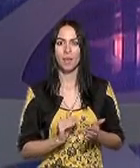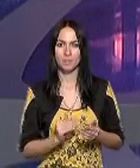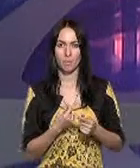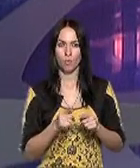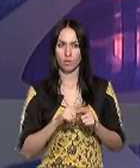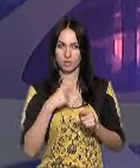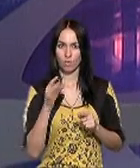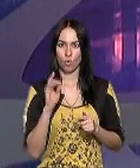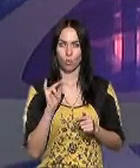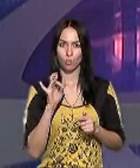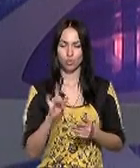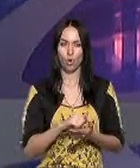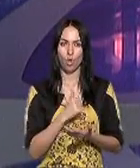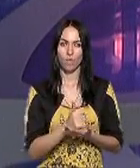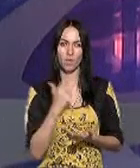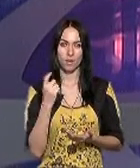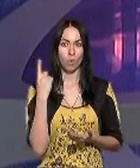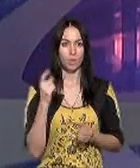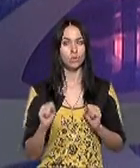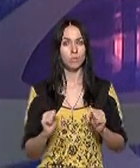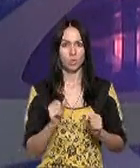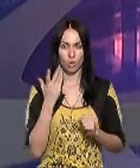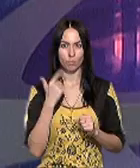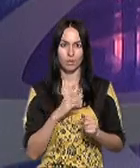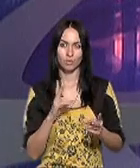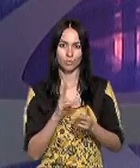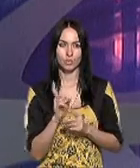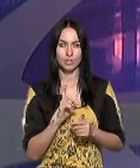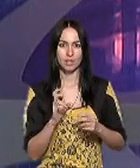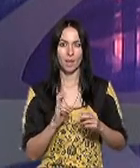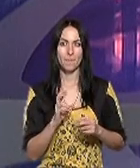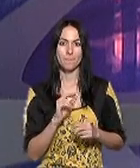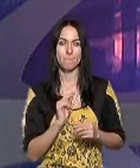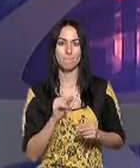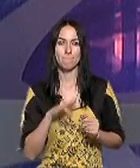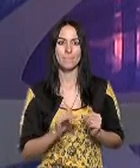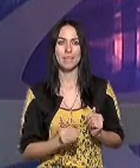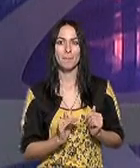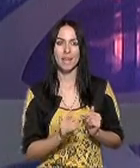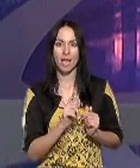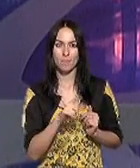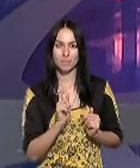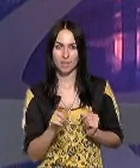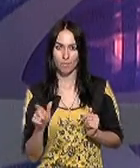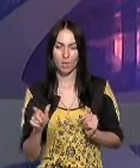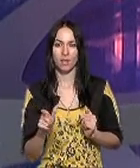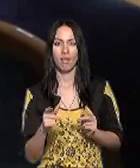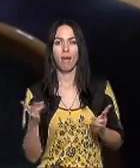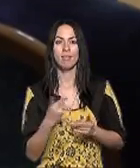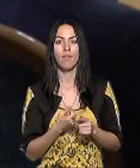Кучер, голова Харківської обласної адміністрації. Під час зустрічі з підприємцями, навіщо ці посади, Софія Цвіткова далі.